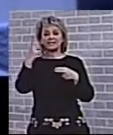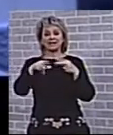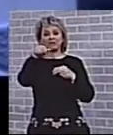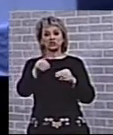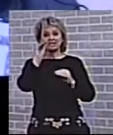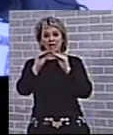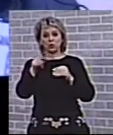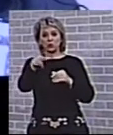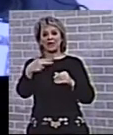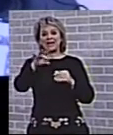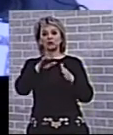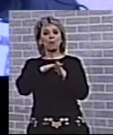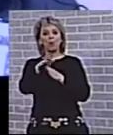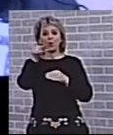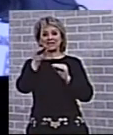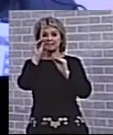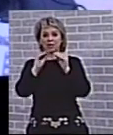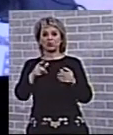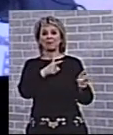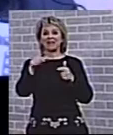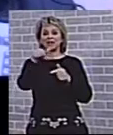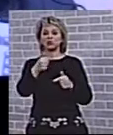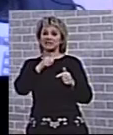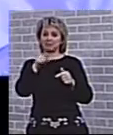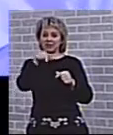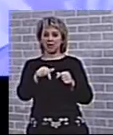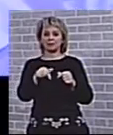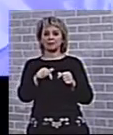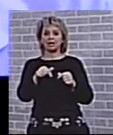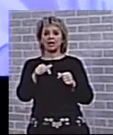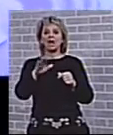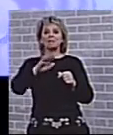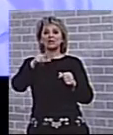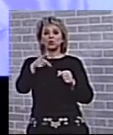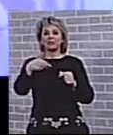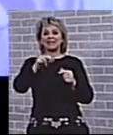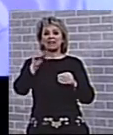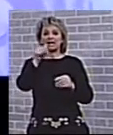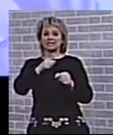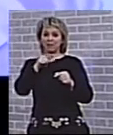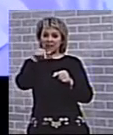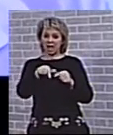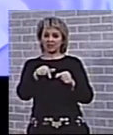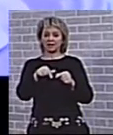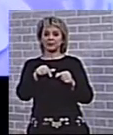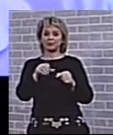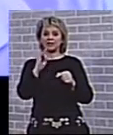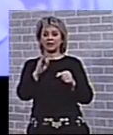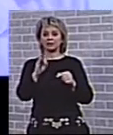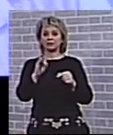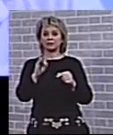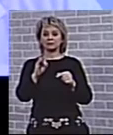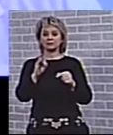завершения загрузки реактор полностью соберут и подготовят к испытаниям. Затем гидроиспытания и